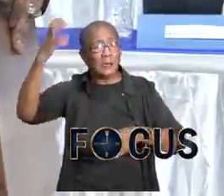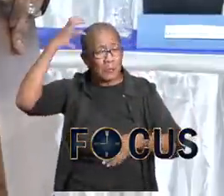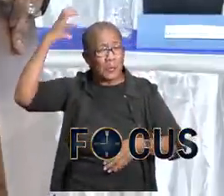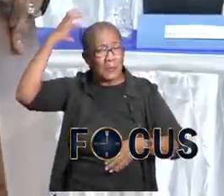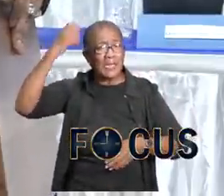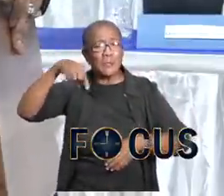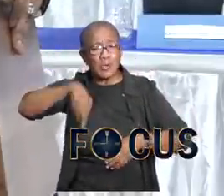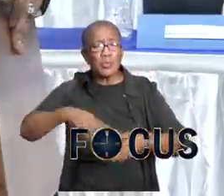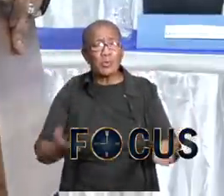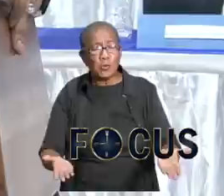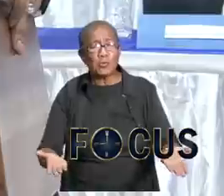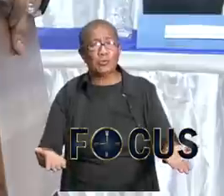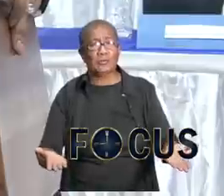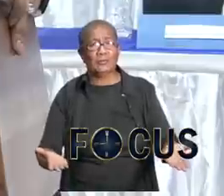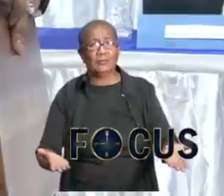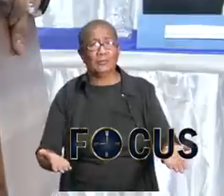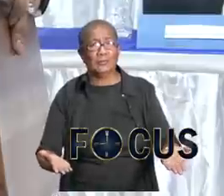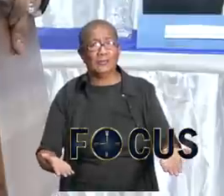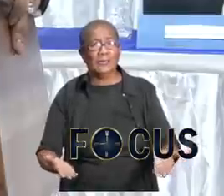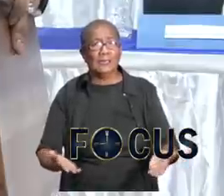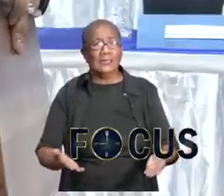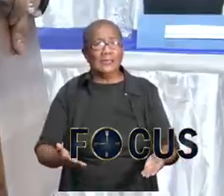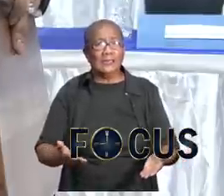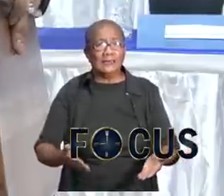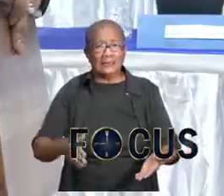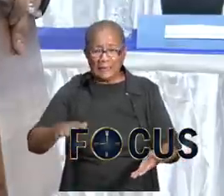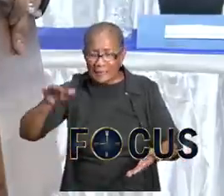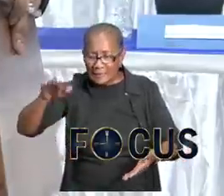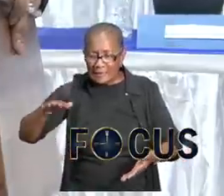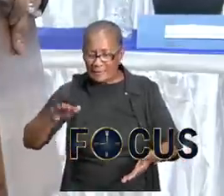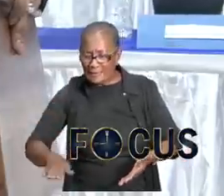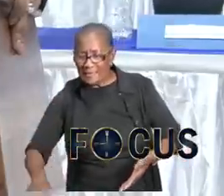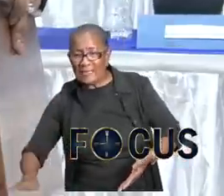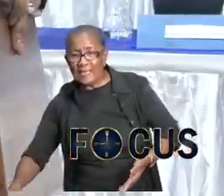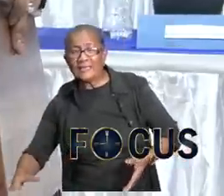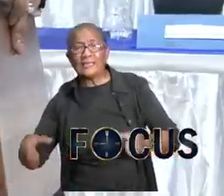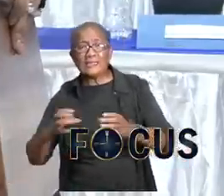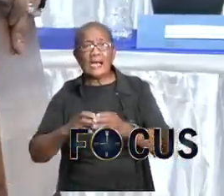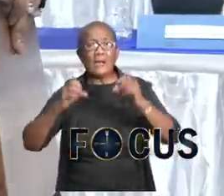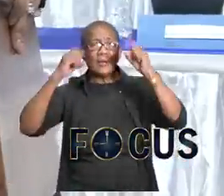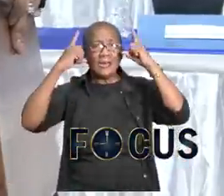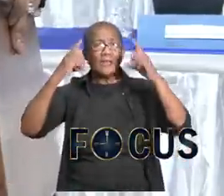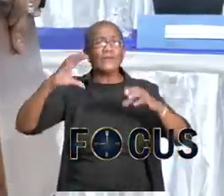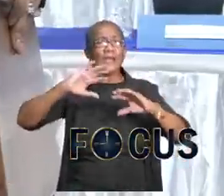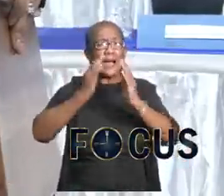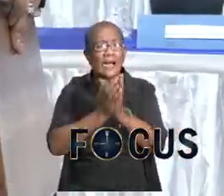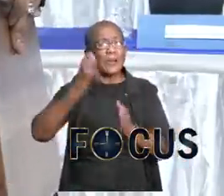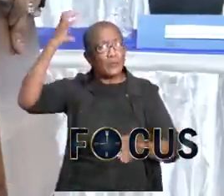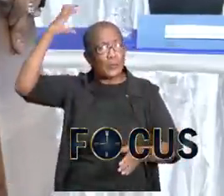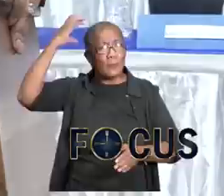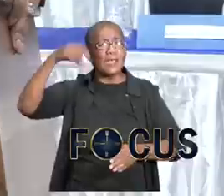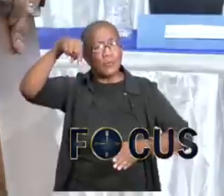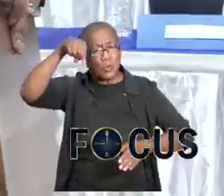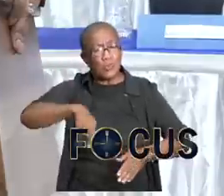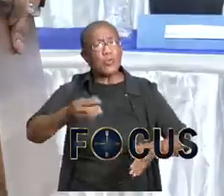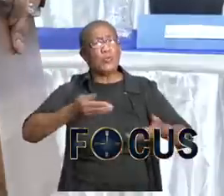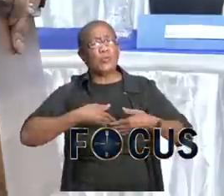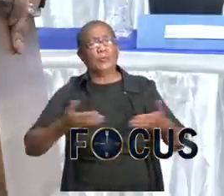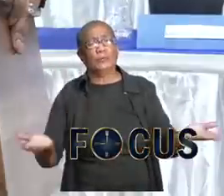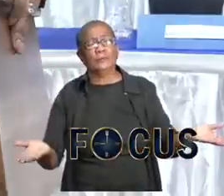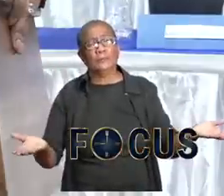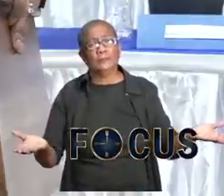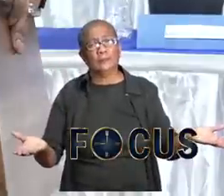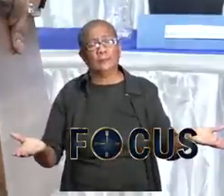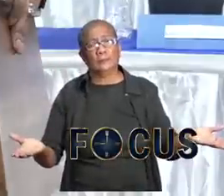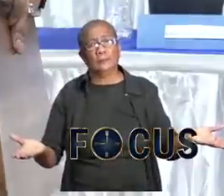gepresenteerd. De kindskinderen van de samenleving, die krijgen de rekening gepresenteerd.